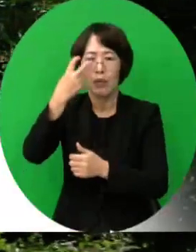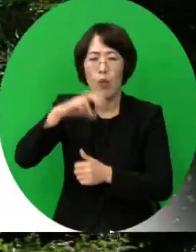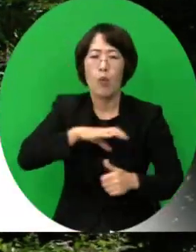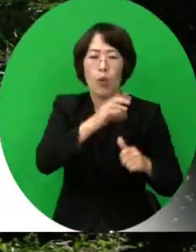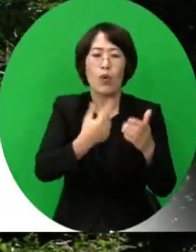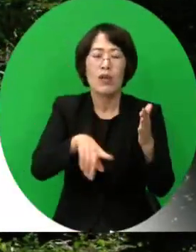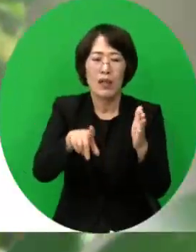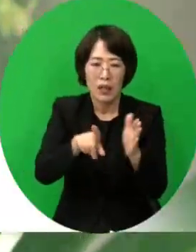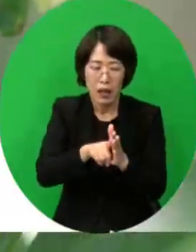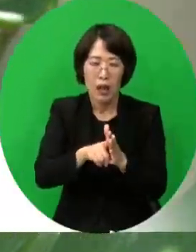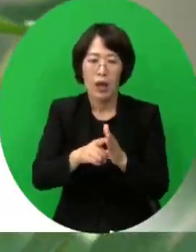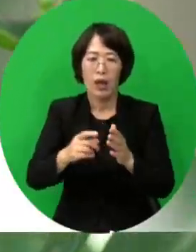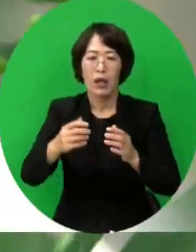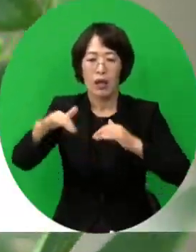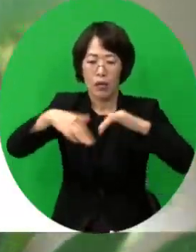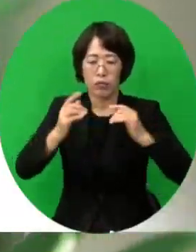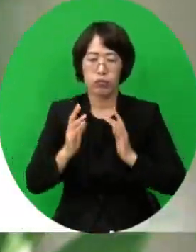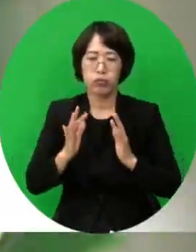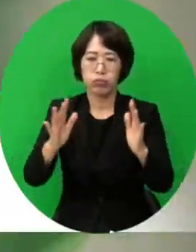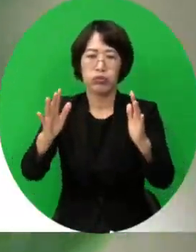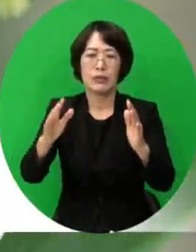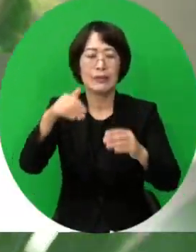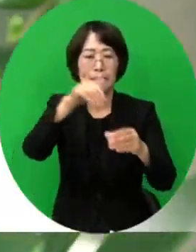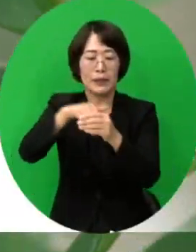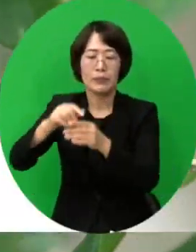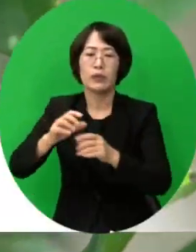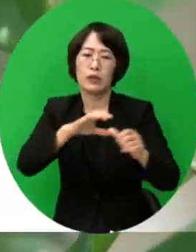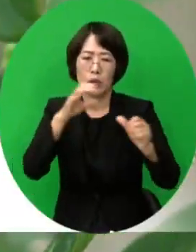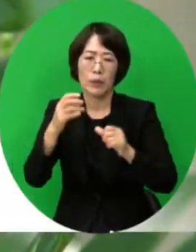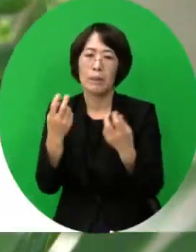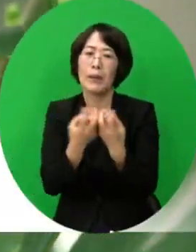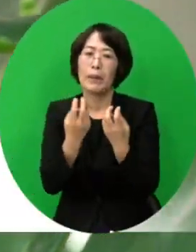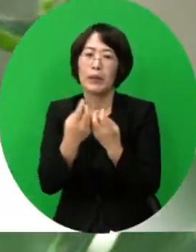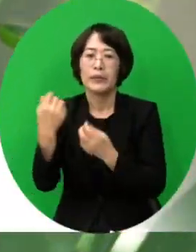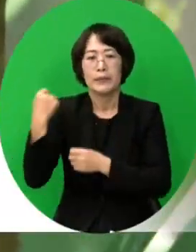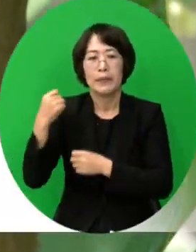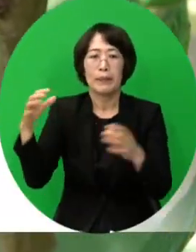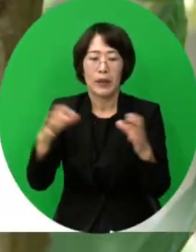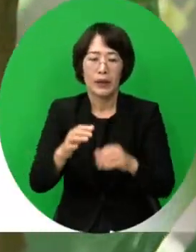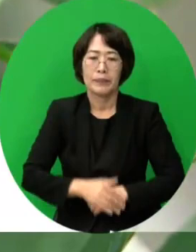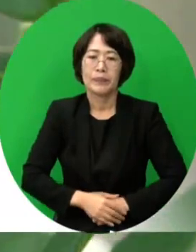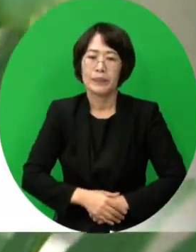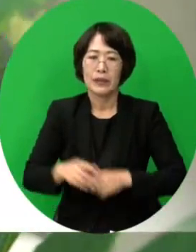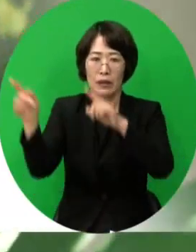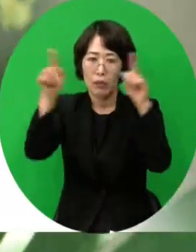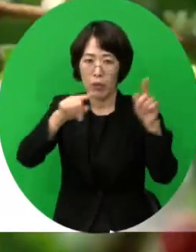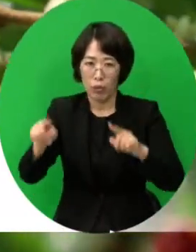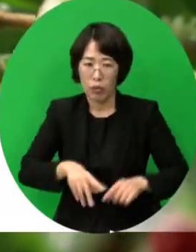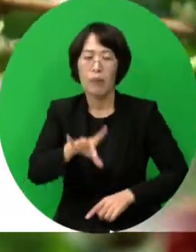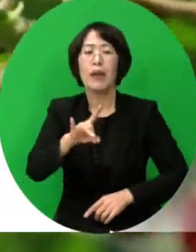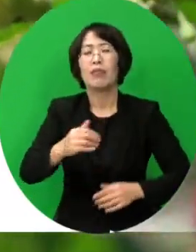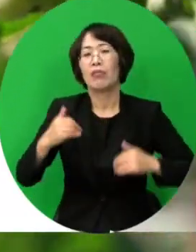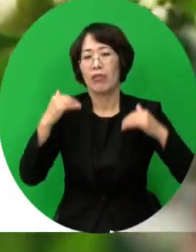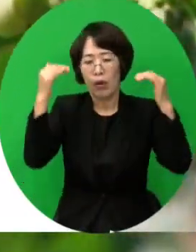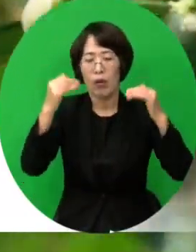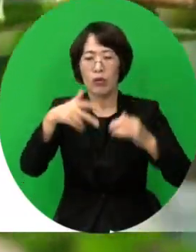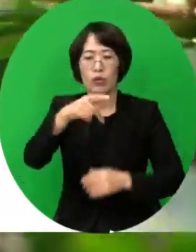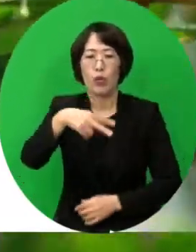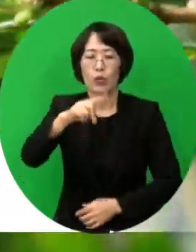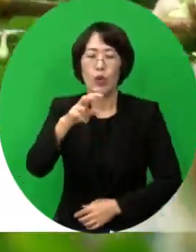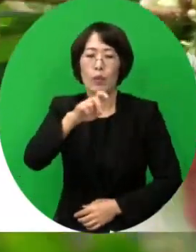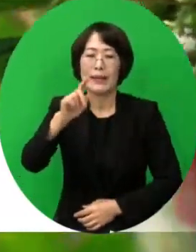보존과 가로수 등 활용 방안에 대해 협력하기로 했습니다. 한반도에서만 자생하는 고유종인 조도